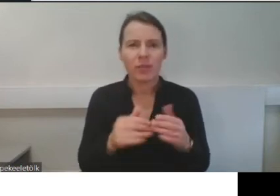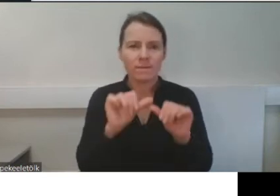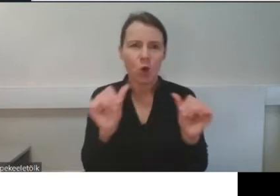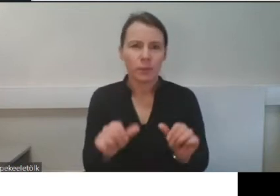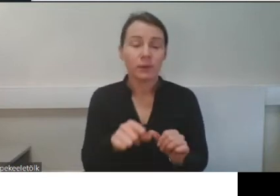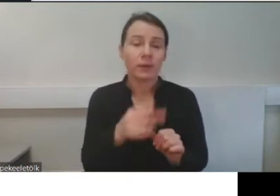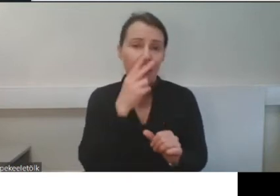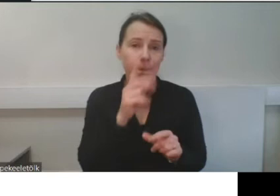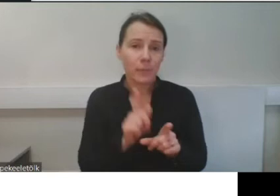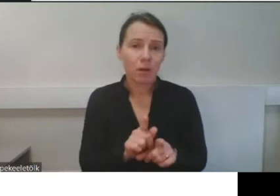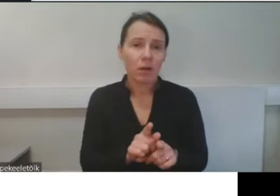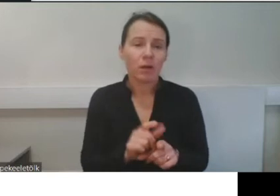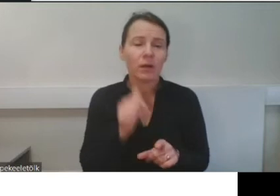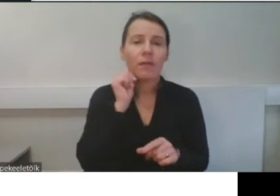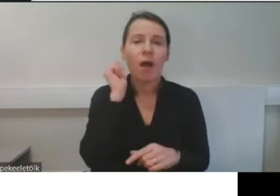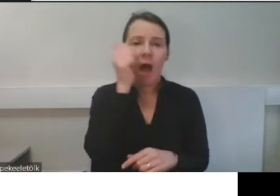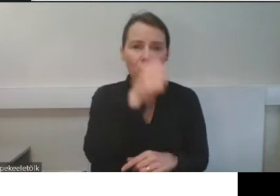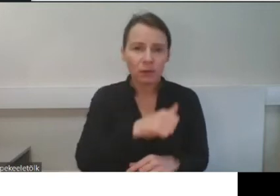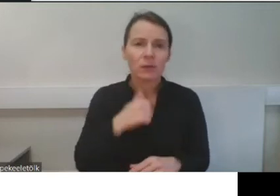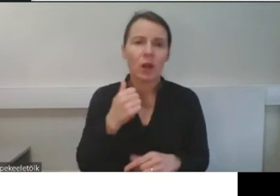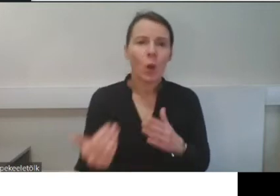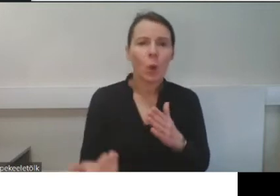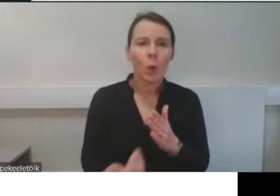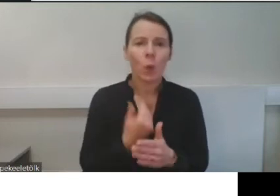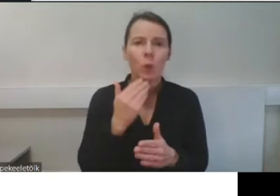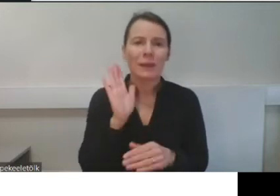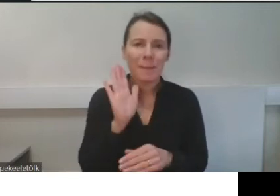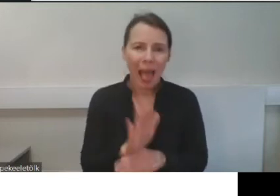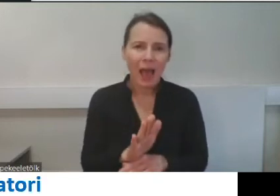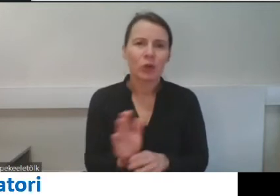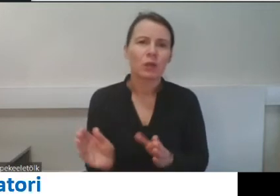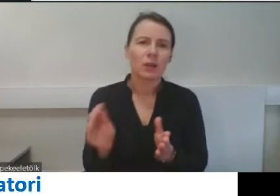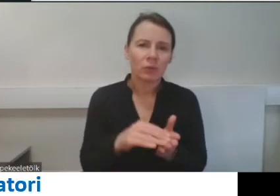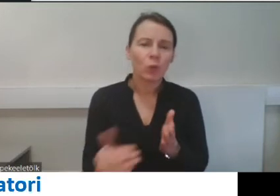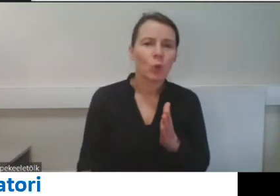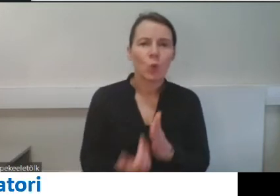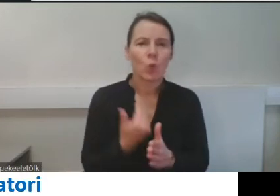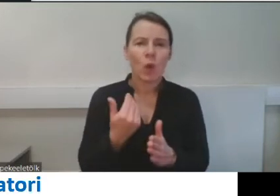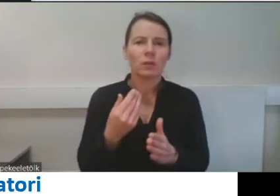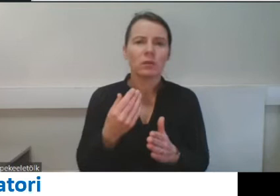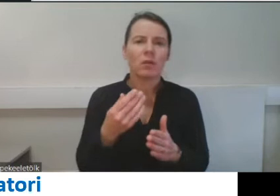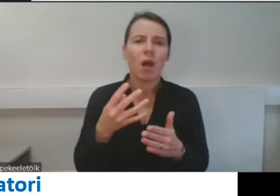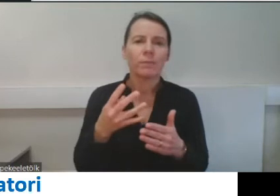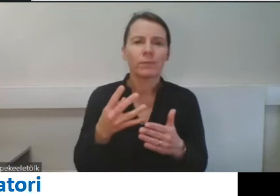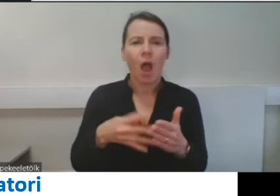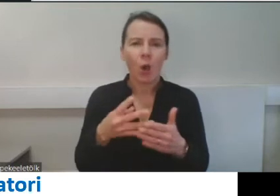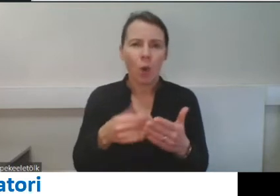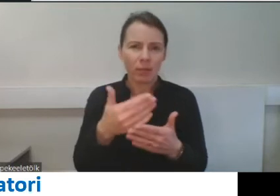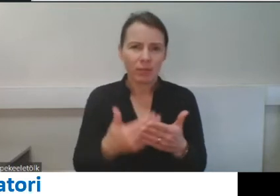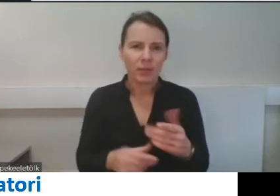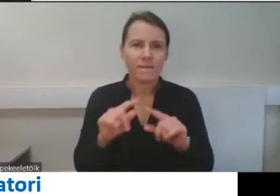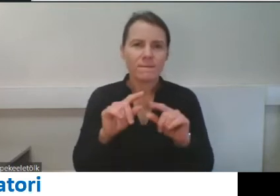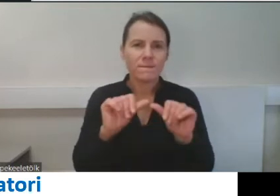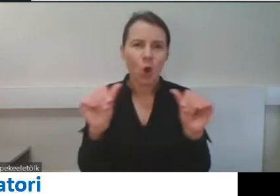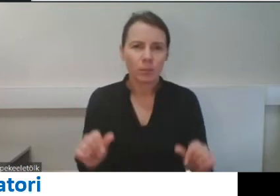Ja veebide andmete baasil me oleme loonud ka ühe juba päris pikalt